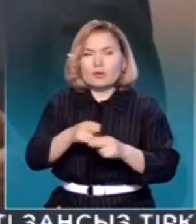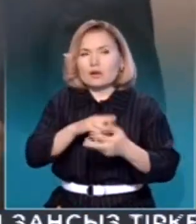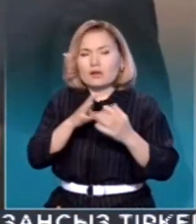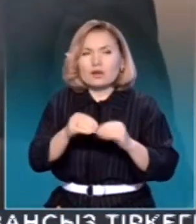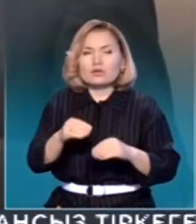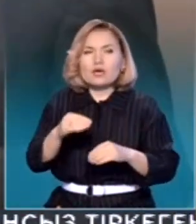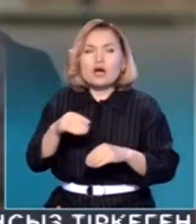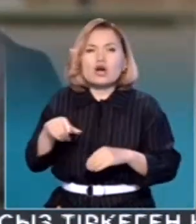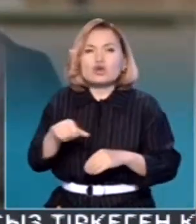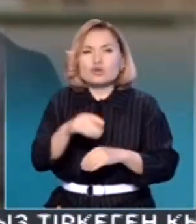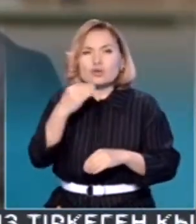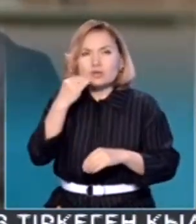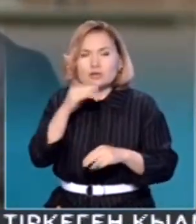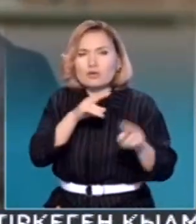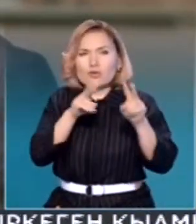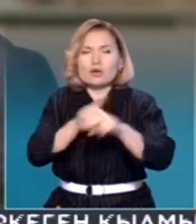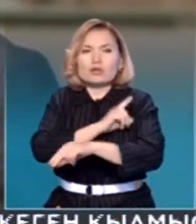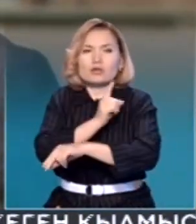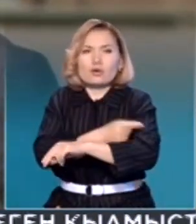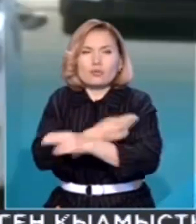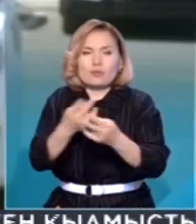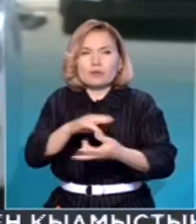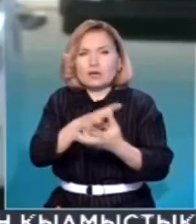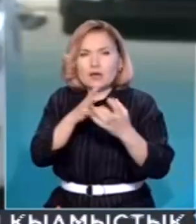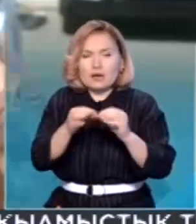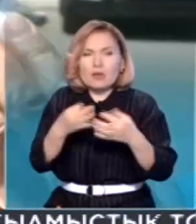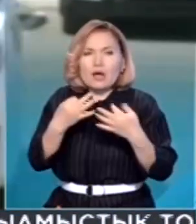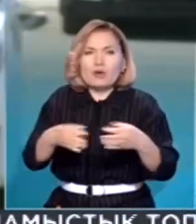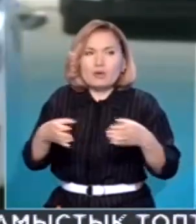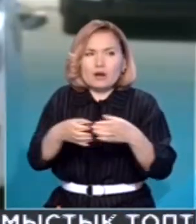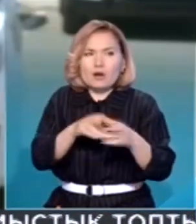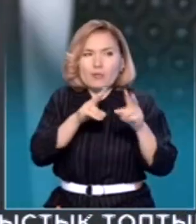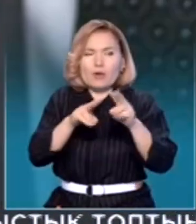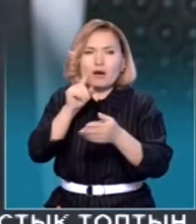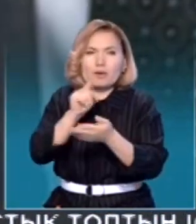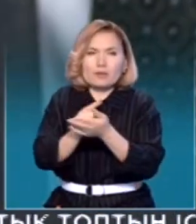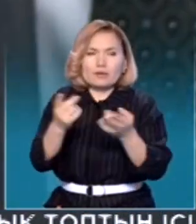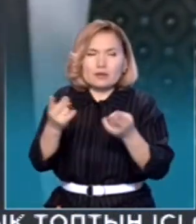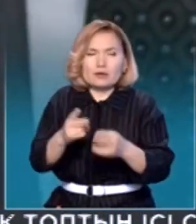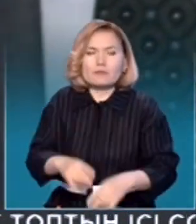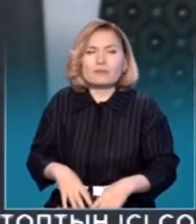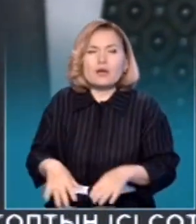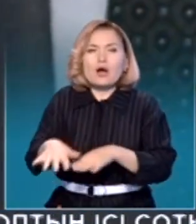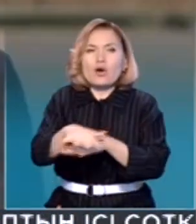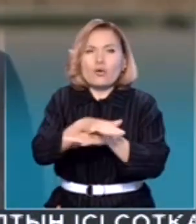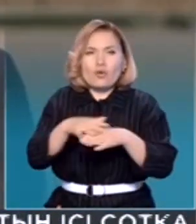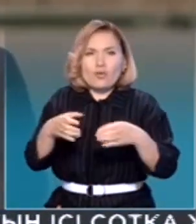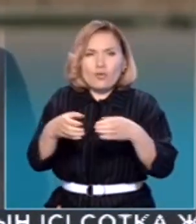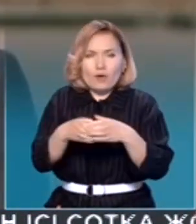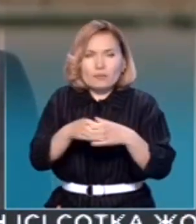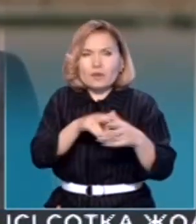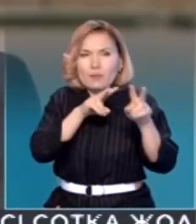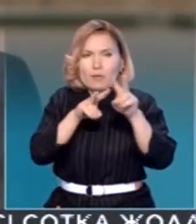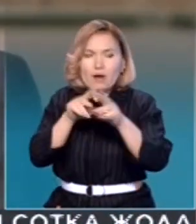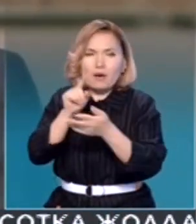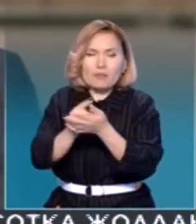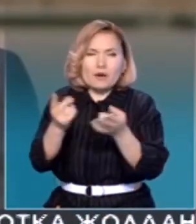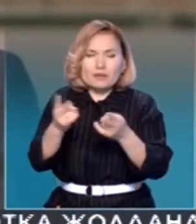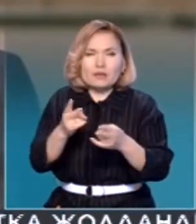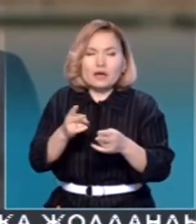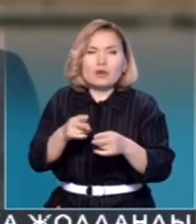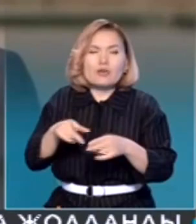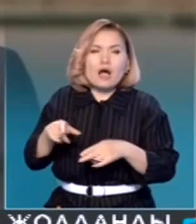болса, жол сапасына қадағалауды күшейту үшін тәуелсіз қоғамдық бақылау қажет дейді. Қоғамдық бақылау болу керек. Яғни, сол